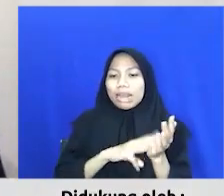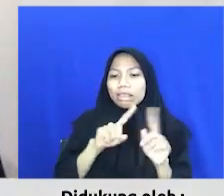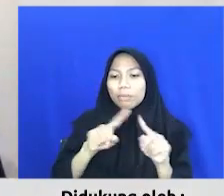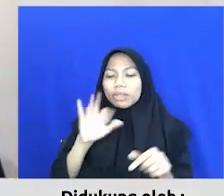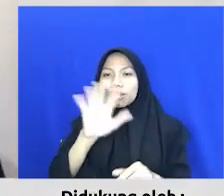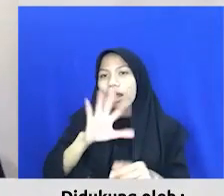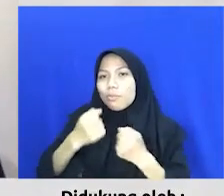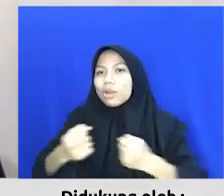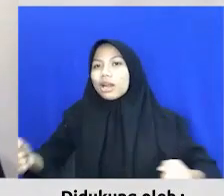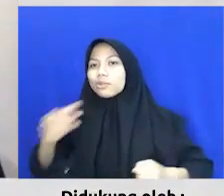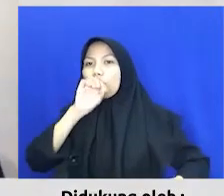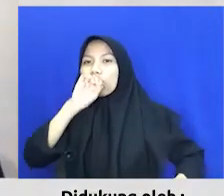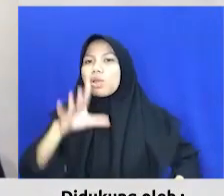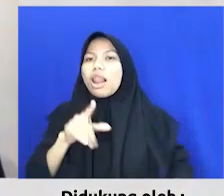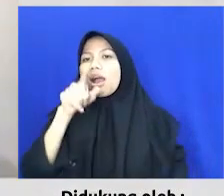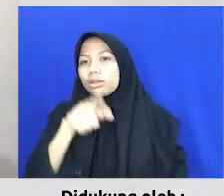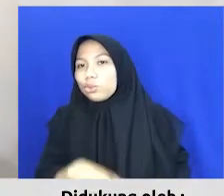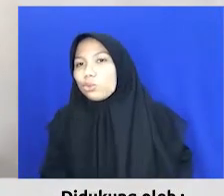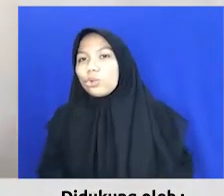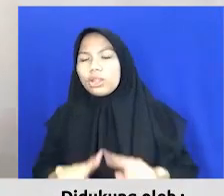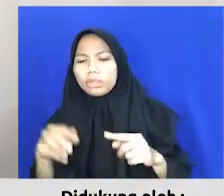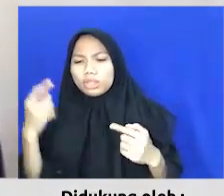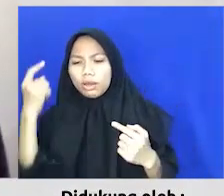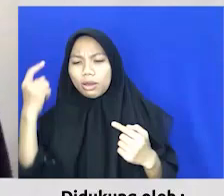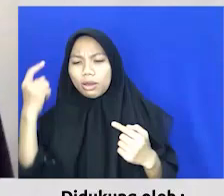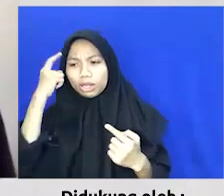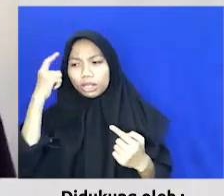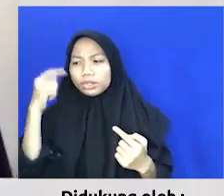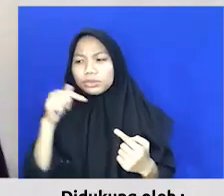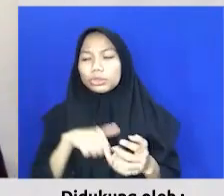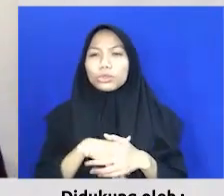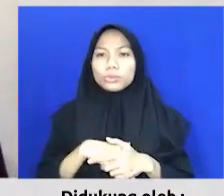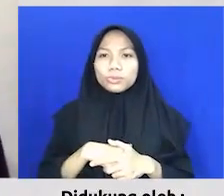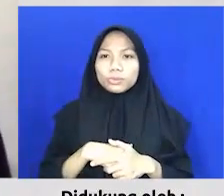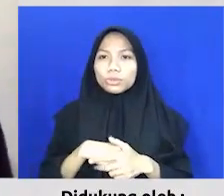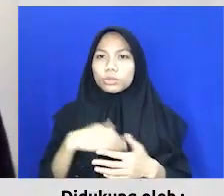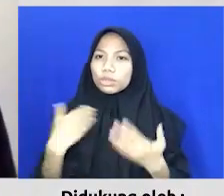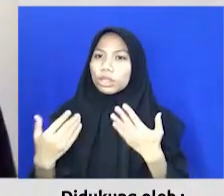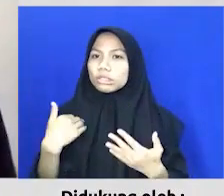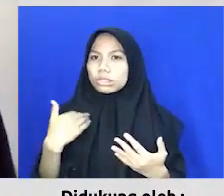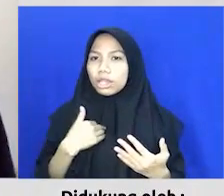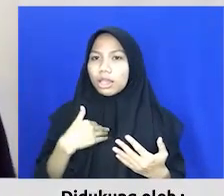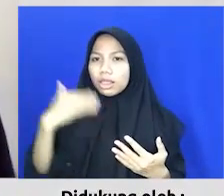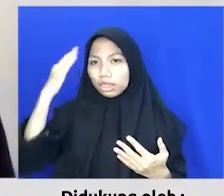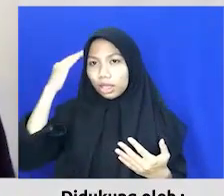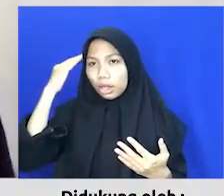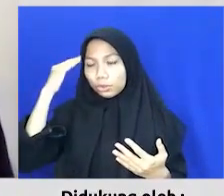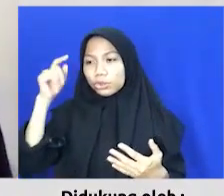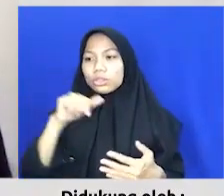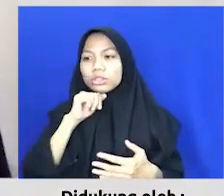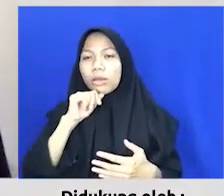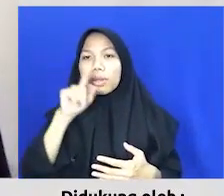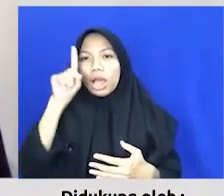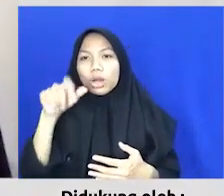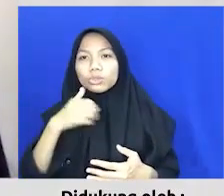perjuangan yang di Jogja dan sebagainya, jam malam dan sebagainya. Ya, lewat jam malam. Ya kan? Ini kan, sebetulnya seolah tentara